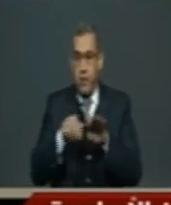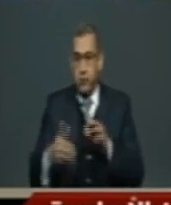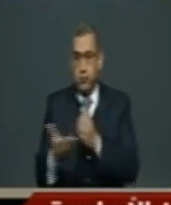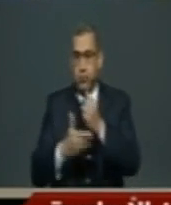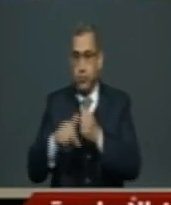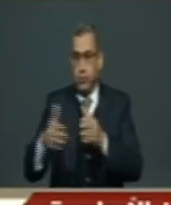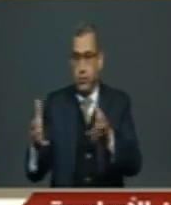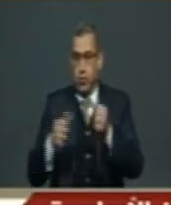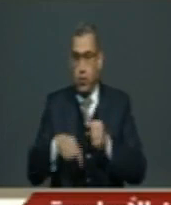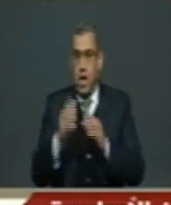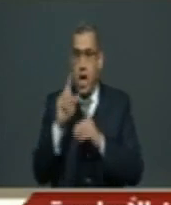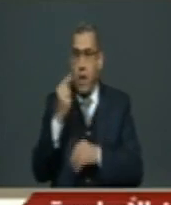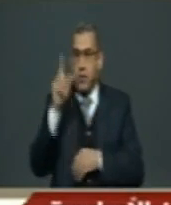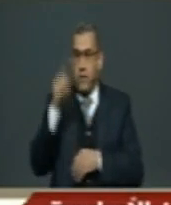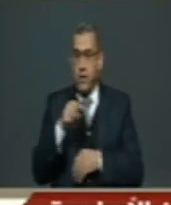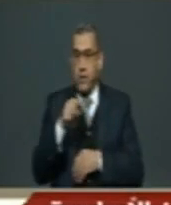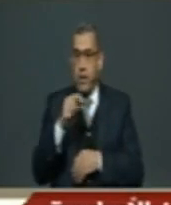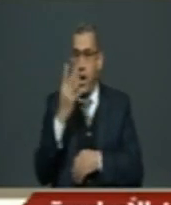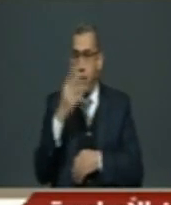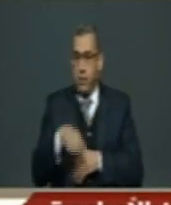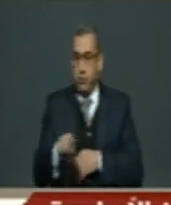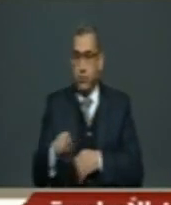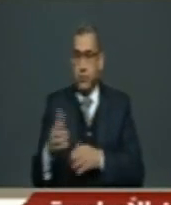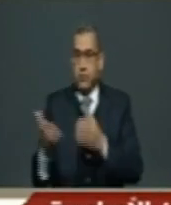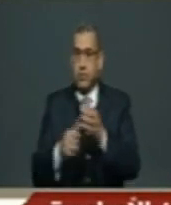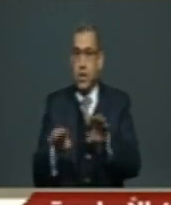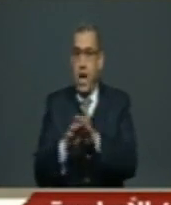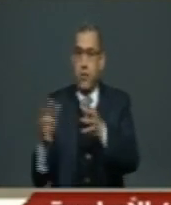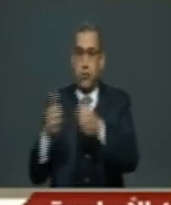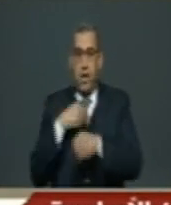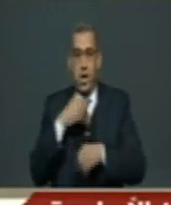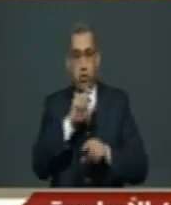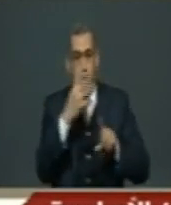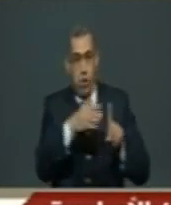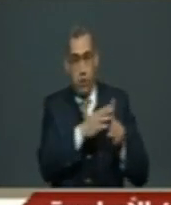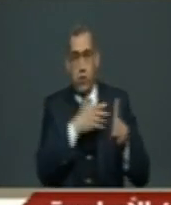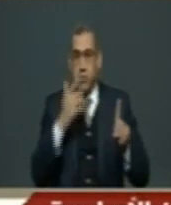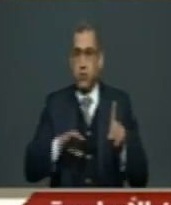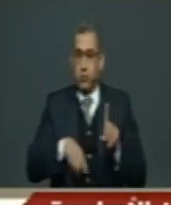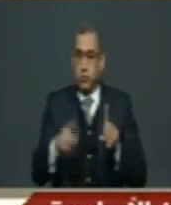على 15 ابريل، بمعنى ان احنا ان شاء الله داخلين الموسم